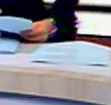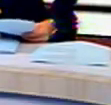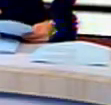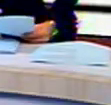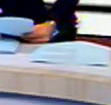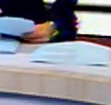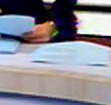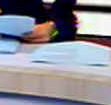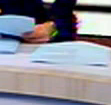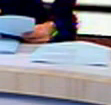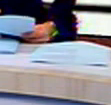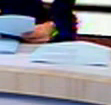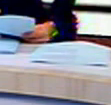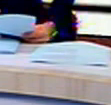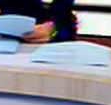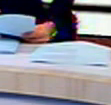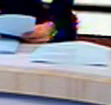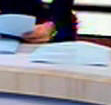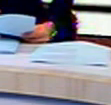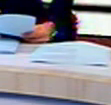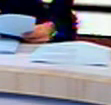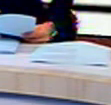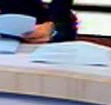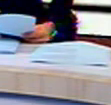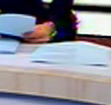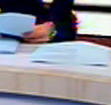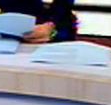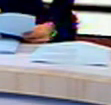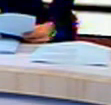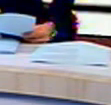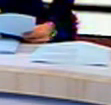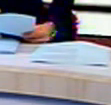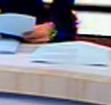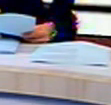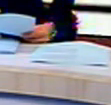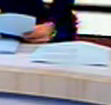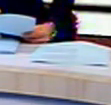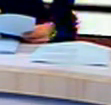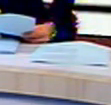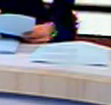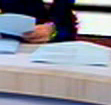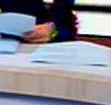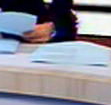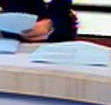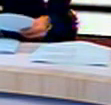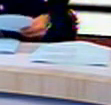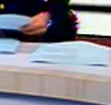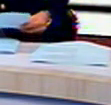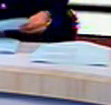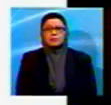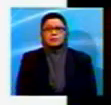Kementerian kesihatan mengandungi DNA hinzir tidak sepatutnya berlaku jika pengeluar berkenaan lebih sensitif